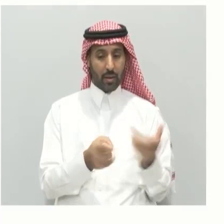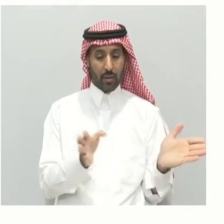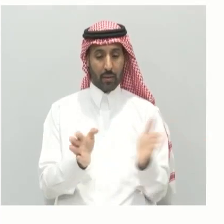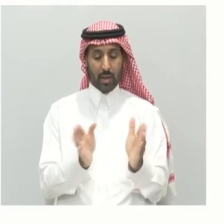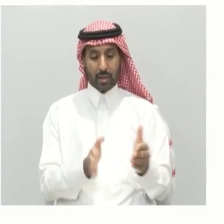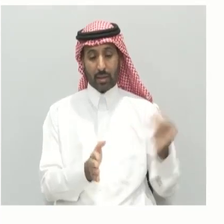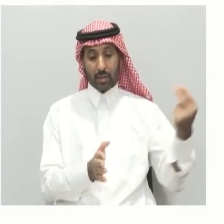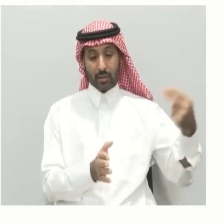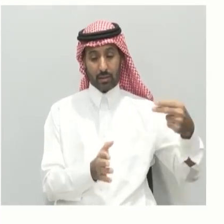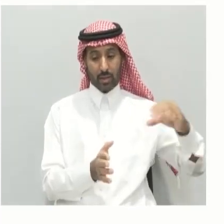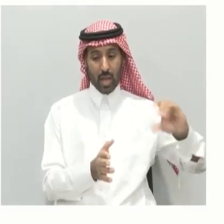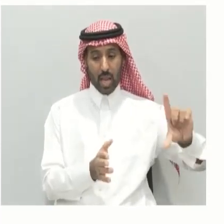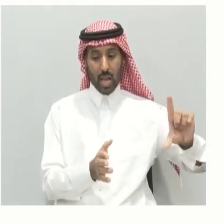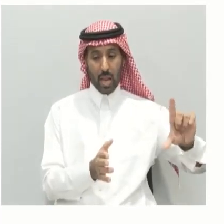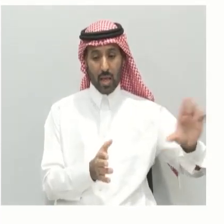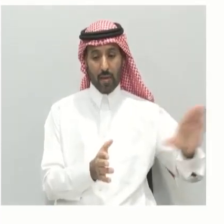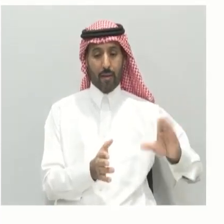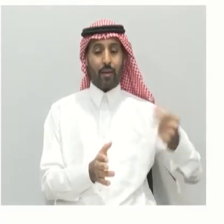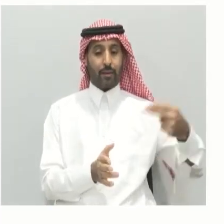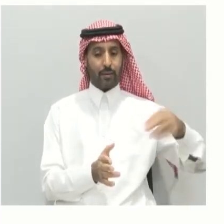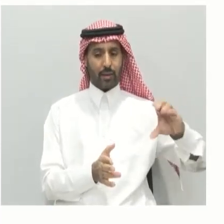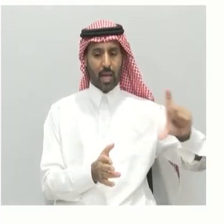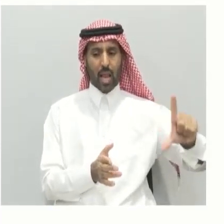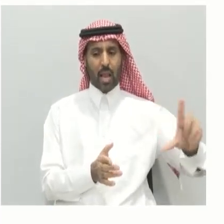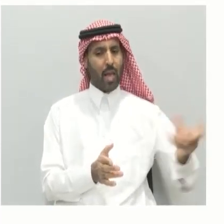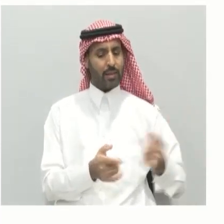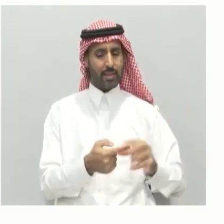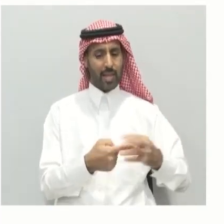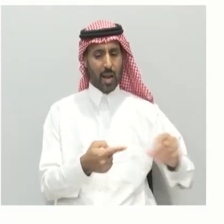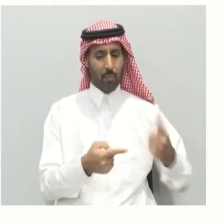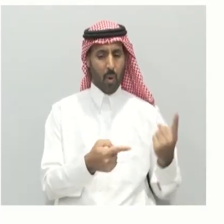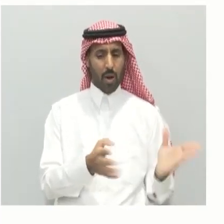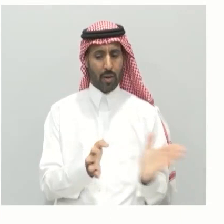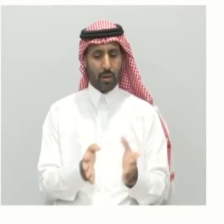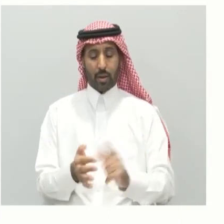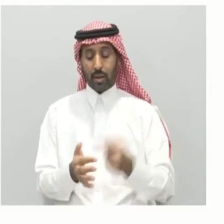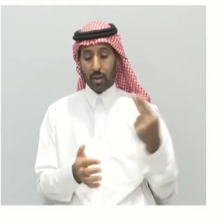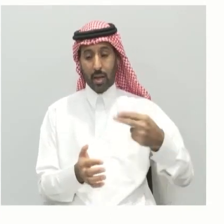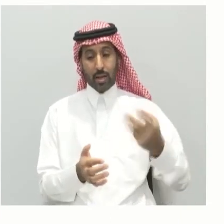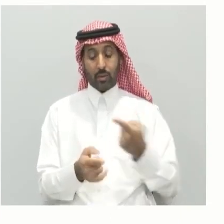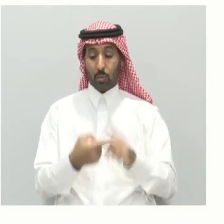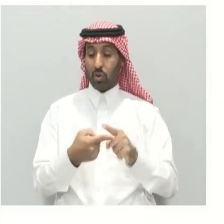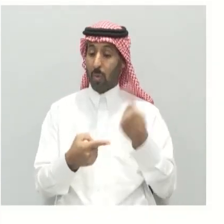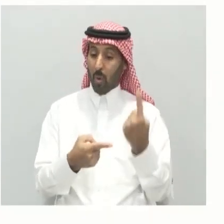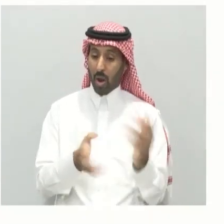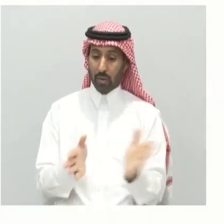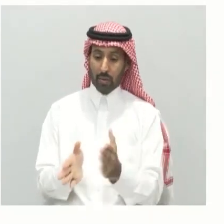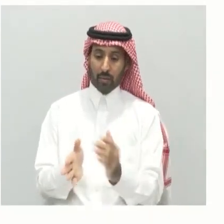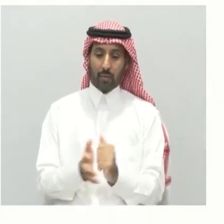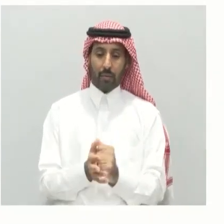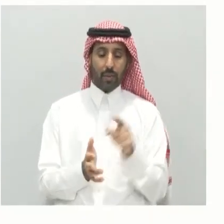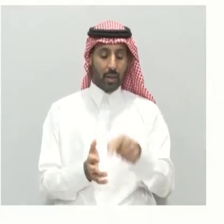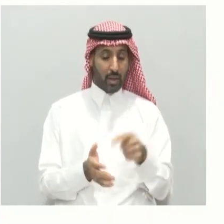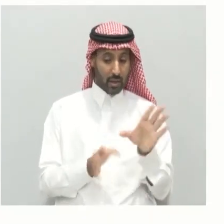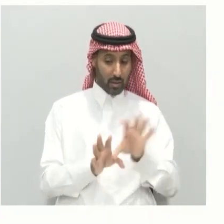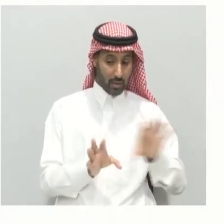عندي هنا الات س ال الاتش س ال الس ال عندي هنا سالب واحد فبالتالي بيكون الهيدروجين موجب واح حتى